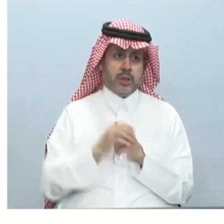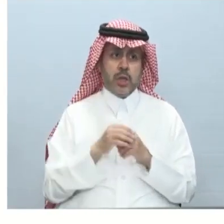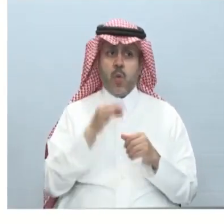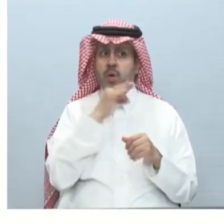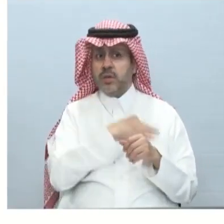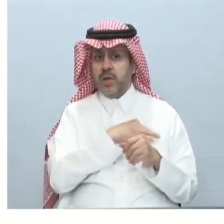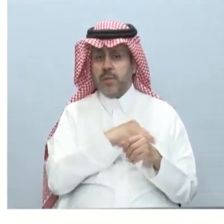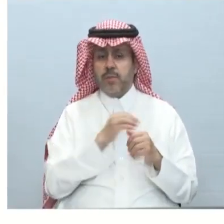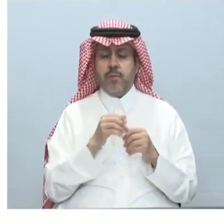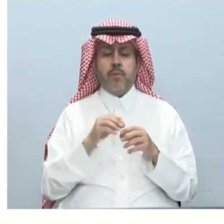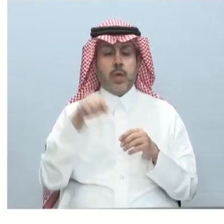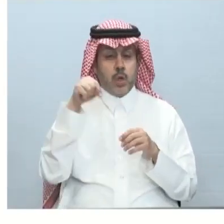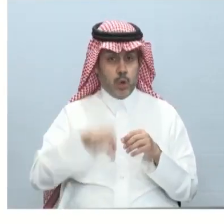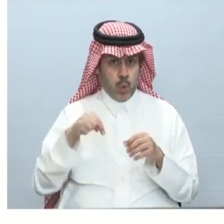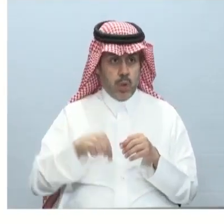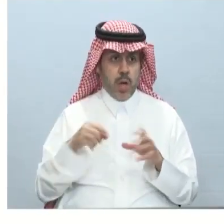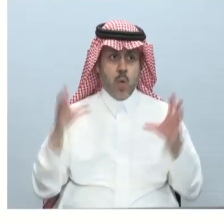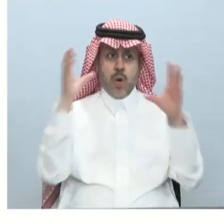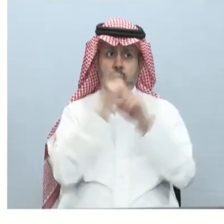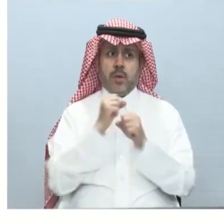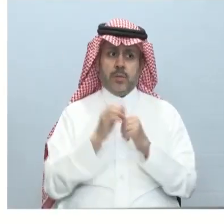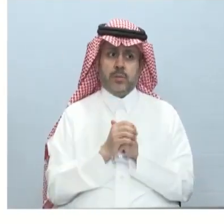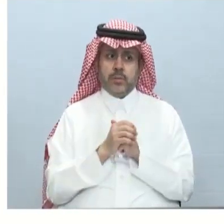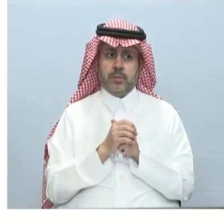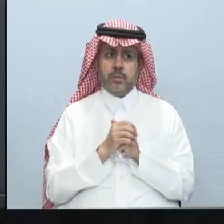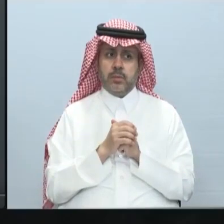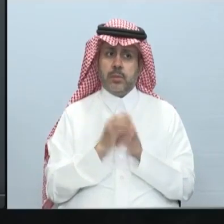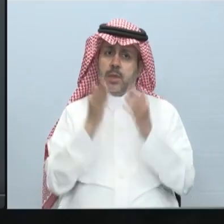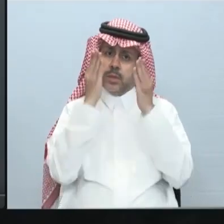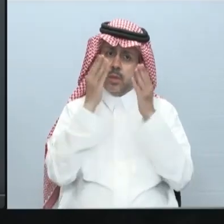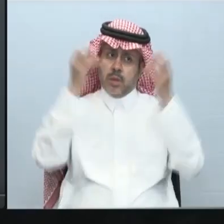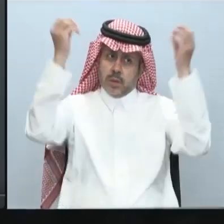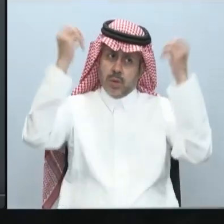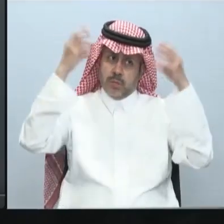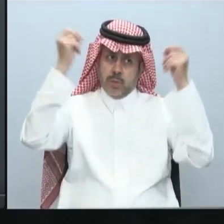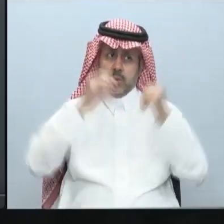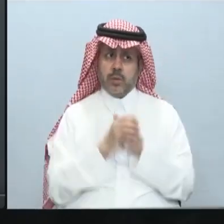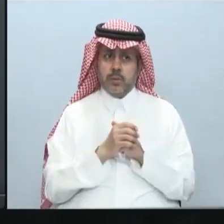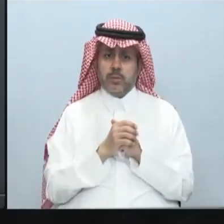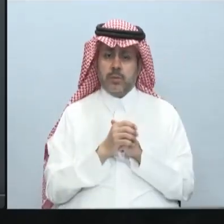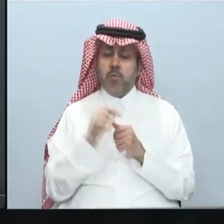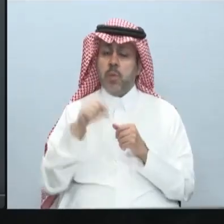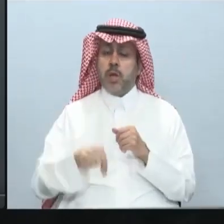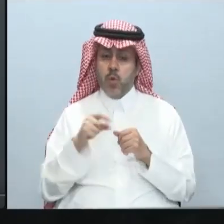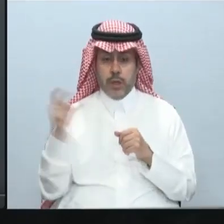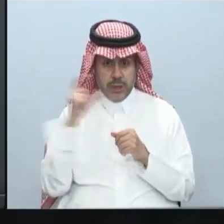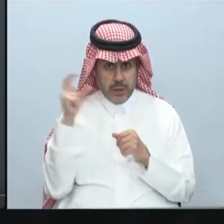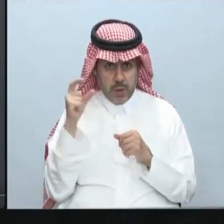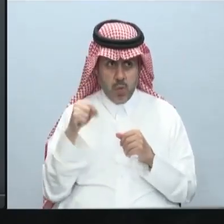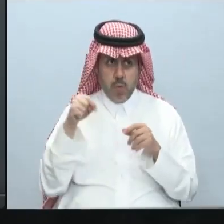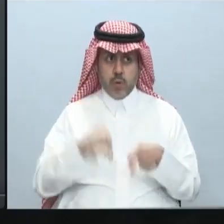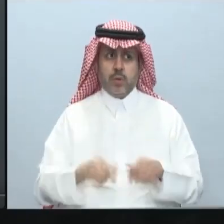والاخره فيسال العبد ربه سبحانه وتعالى كل ما يحتاجه من امور الدين وامور